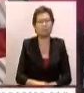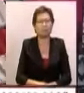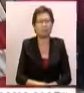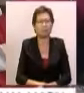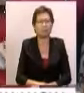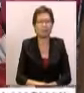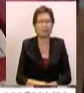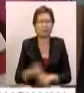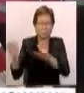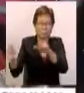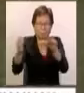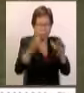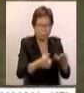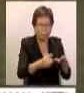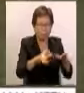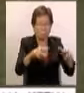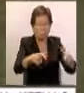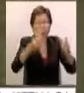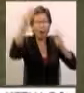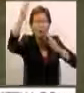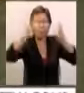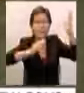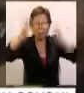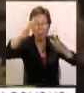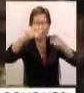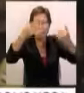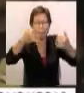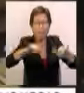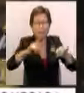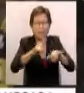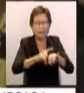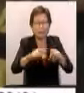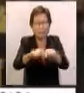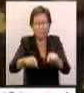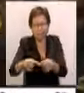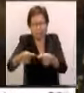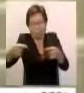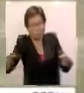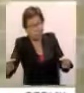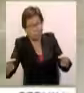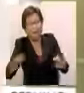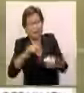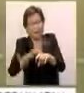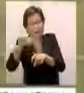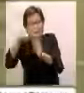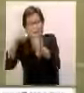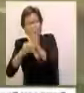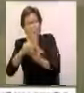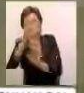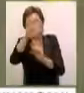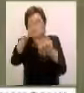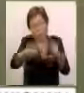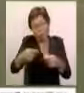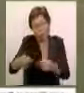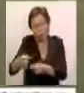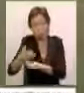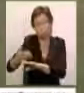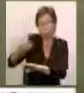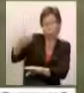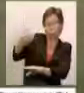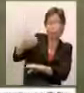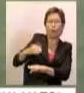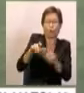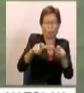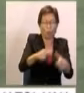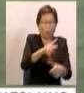Beralih kepada prestasi skuad Harimau Melaya yang bermain di tempat lawan. Daripada 5 perlawanan sebelum ini, skuad Tan